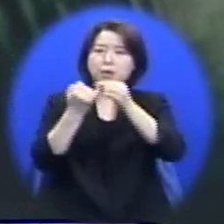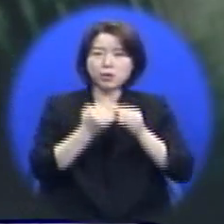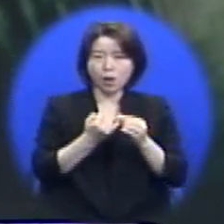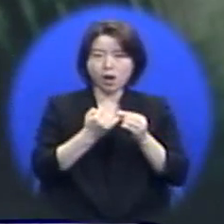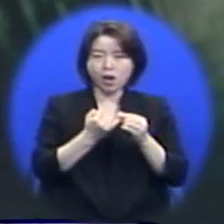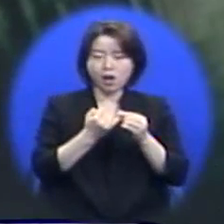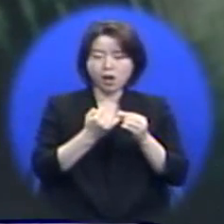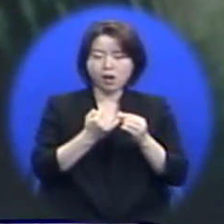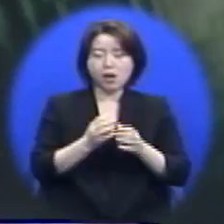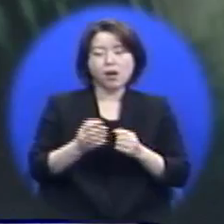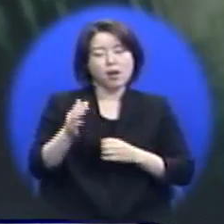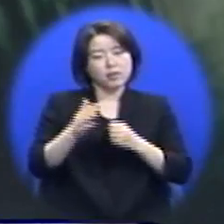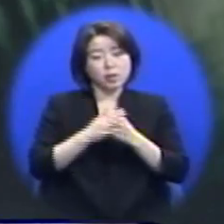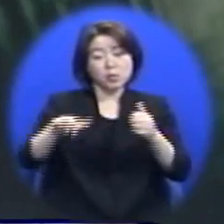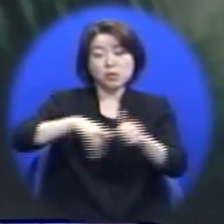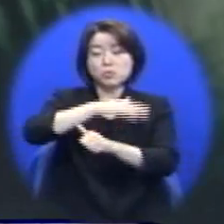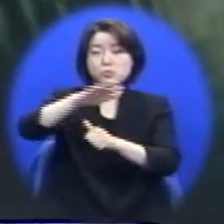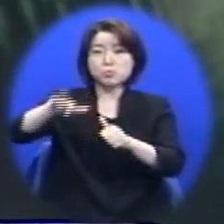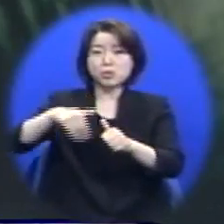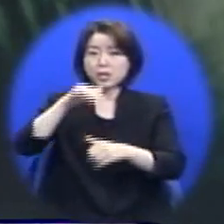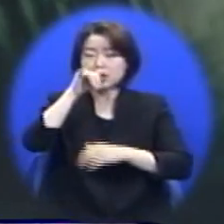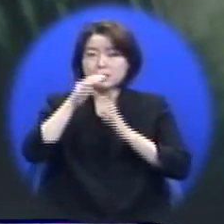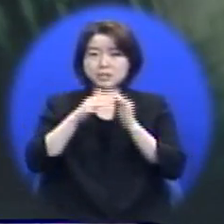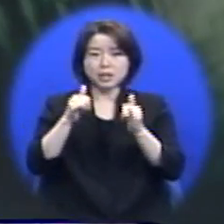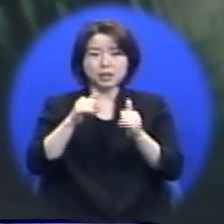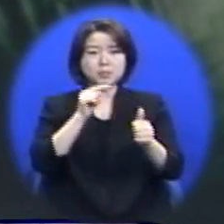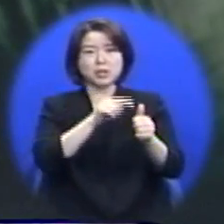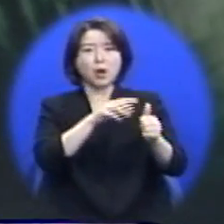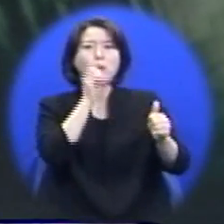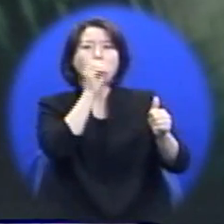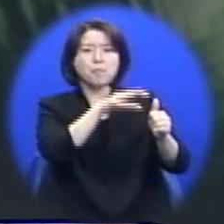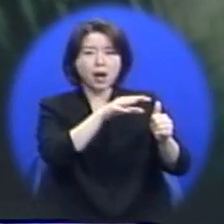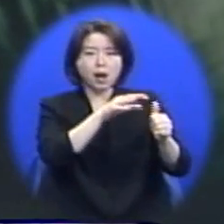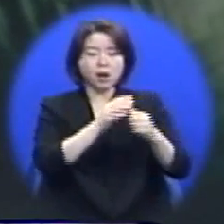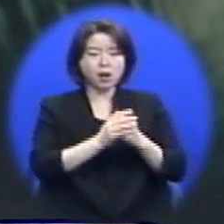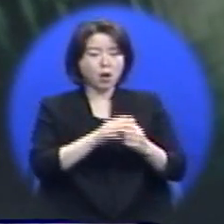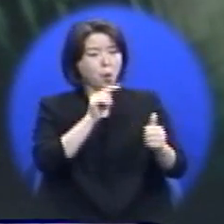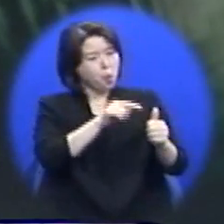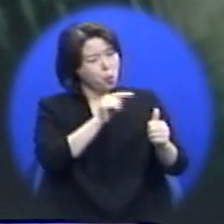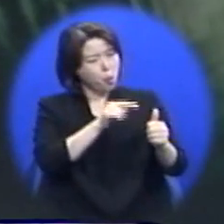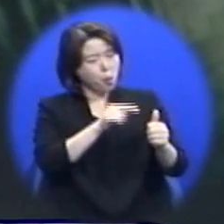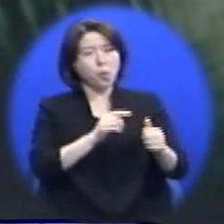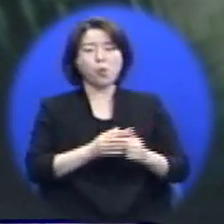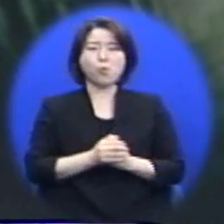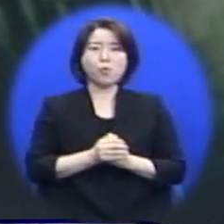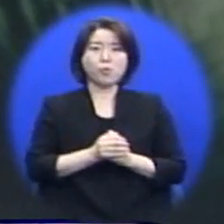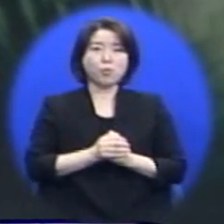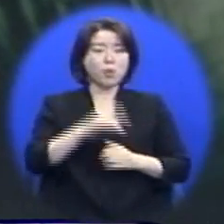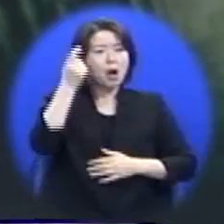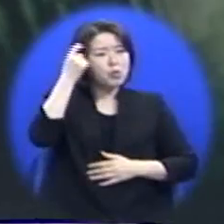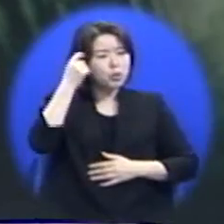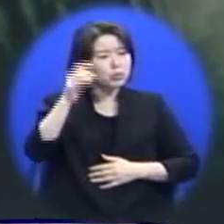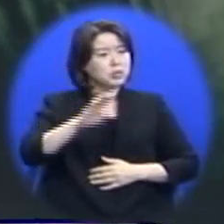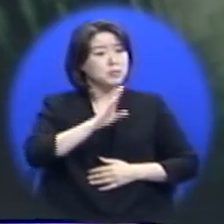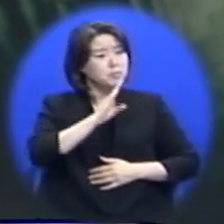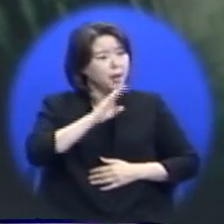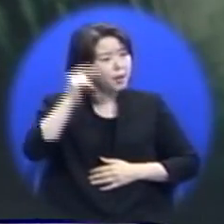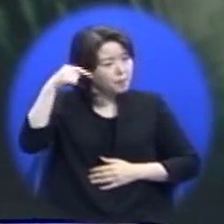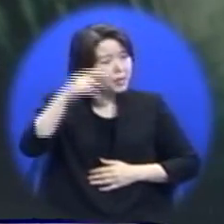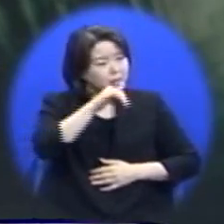있는 사람들이 호세아에게 말 안 할 수가 없어요. 아, 당신 정신 있습니까?